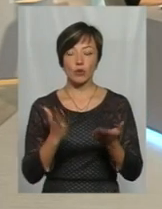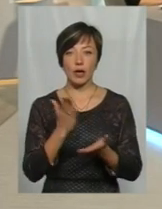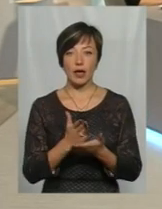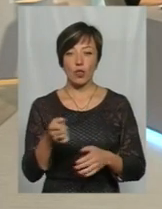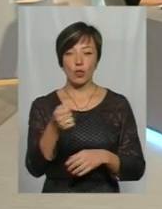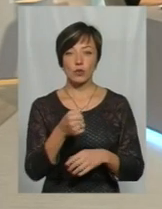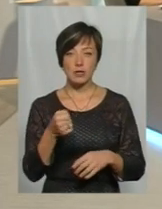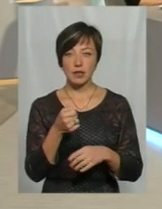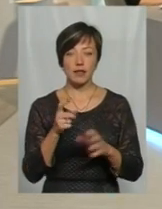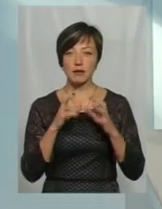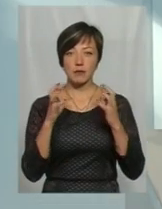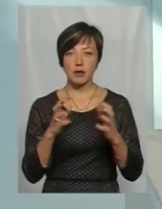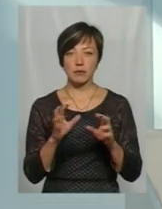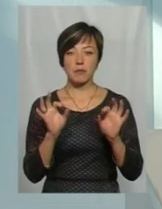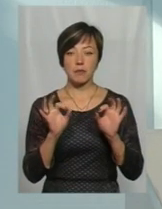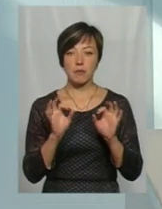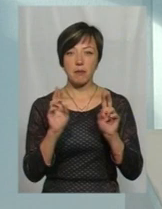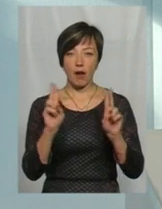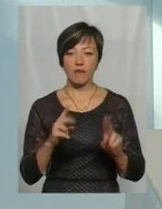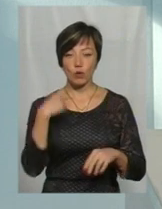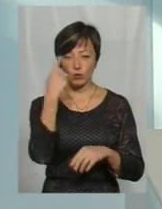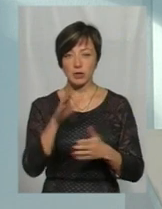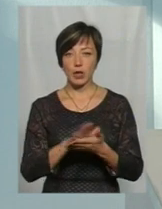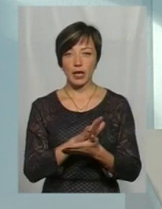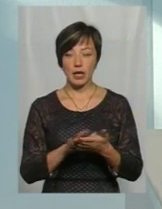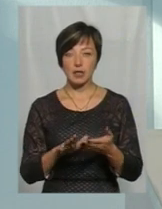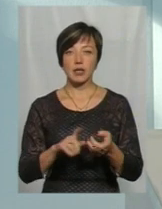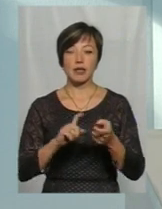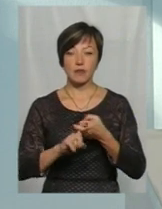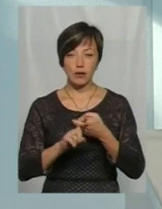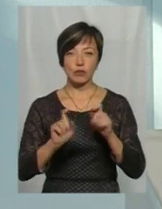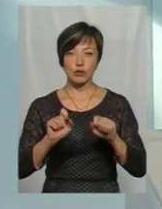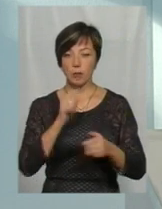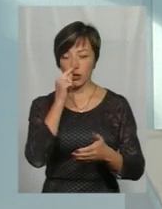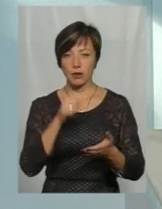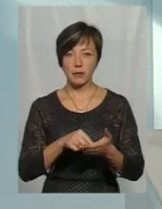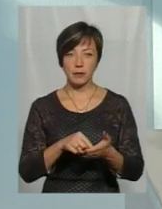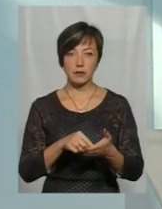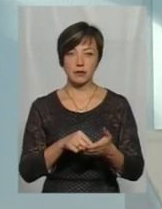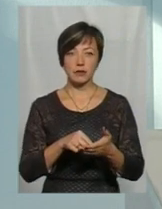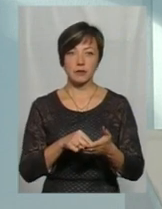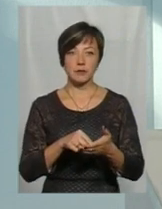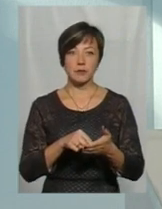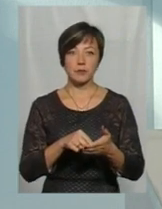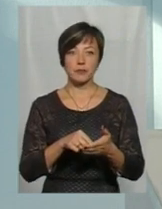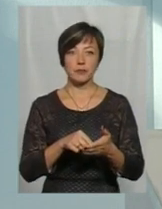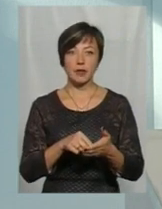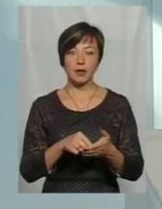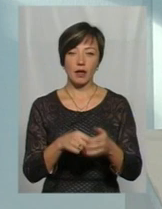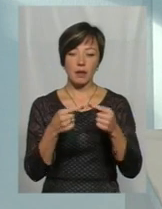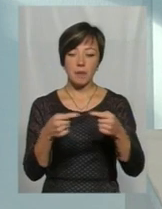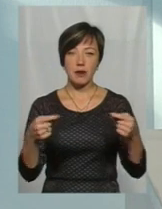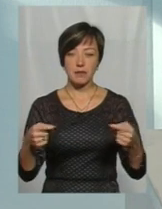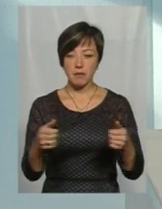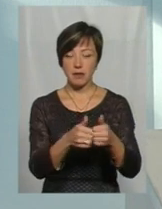і при незбереженні його правил особистої гігієни, збудник може потрапляти, знову ж таки, на предмети